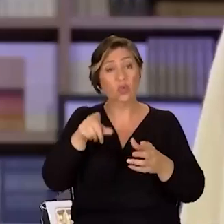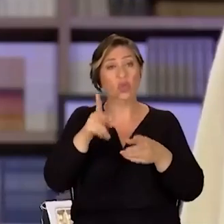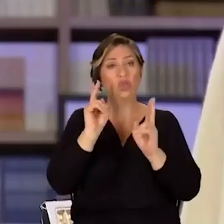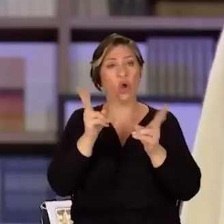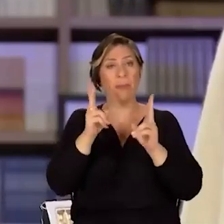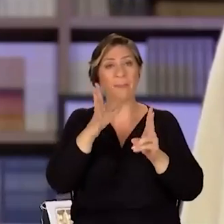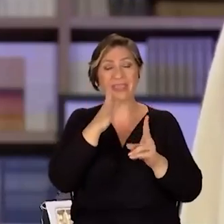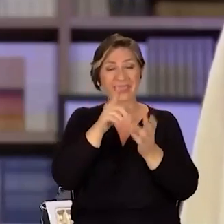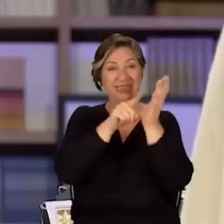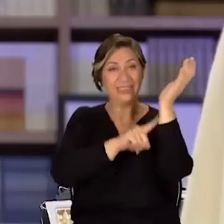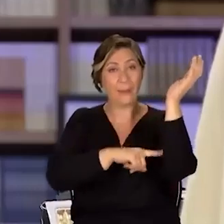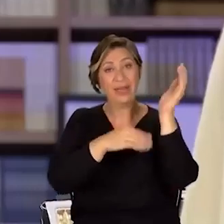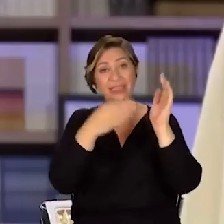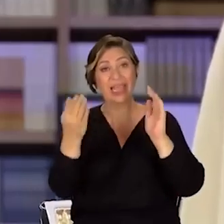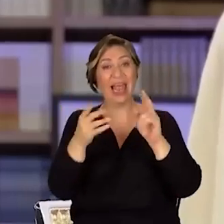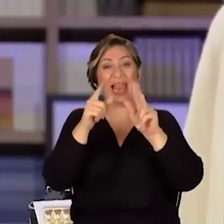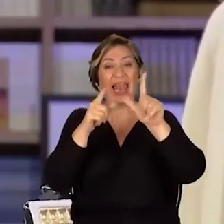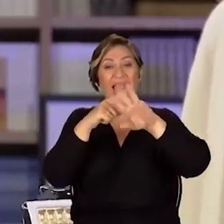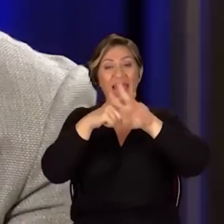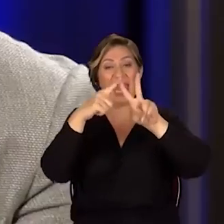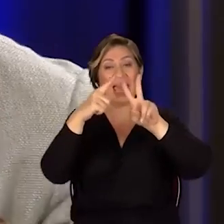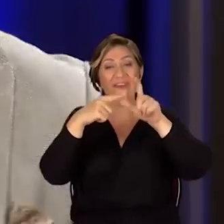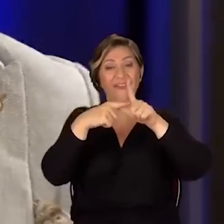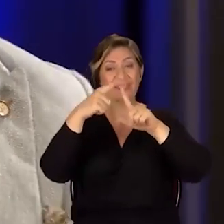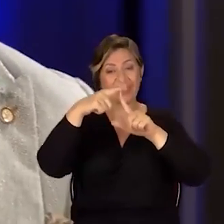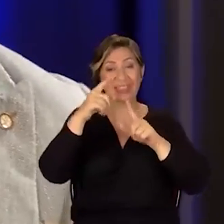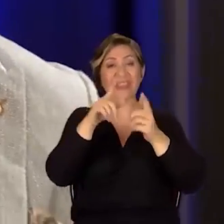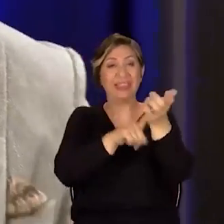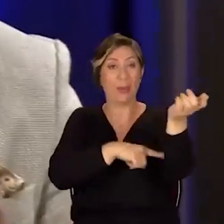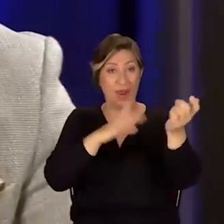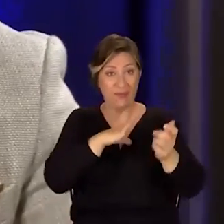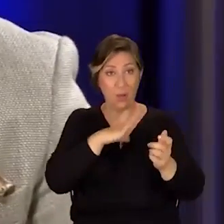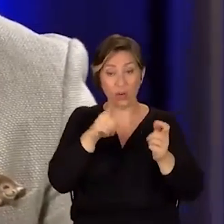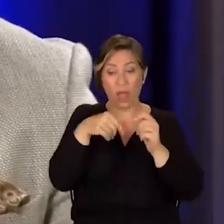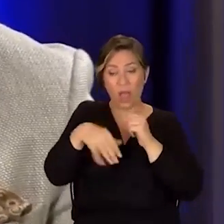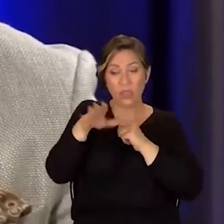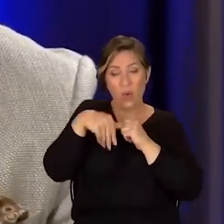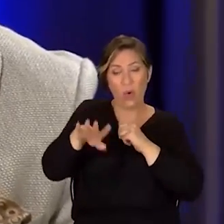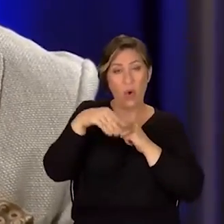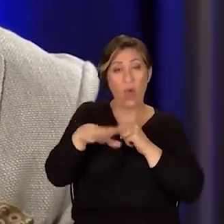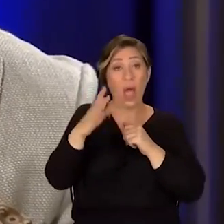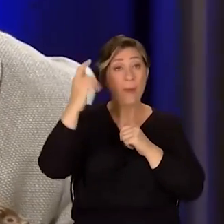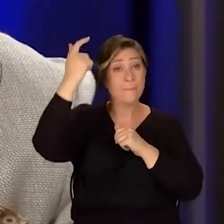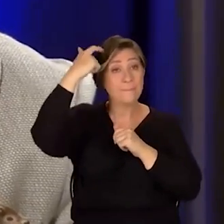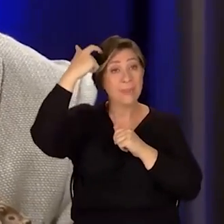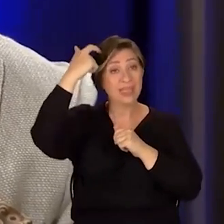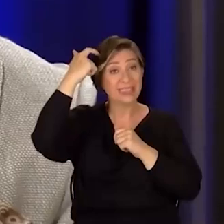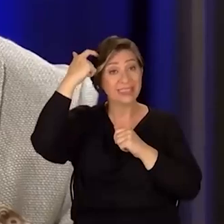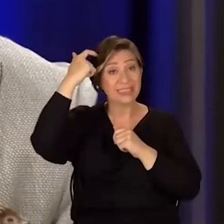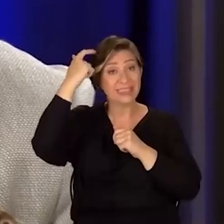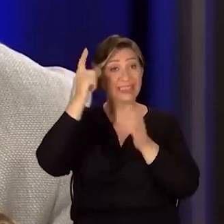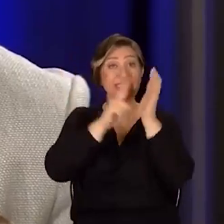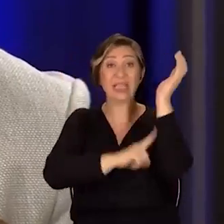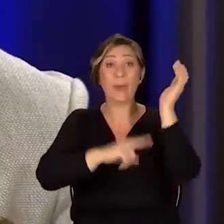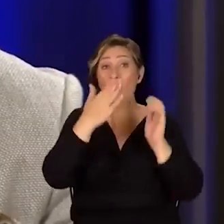normal bildiğimiz damarların haricinde bir de lenf damarları dediğimiz damarlar var. Bunlar bu sıvıyı buradan boşaltıyorlar. Ama beyninizin içerisinde bu